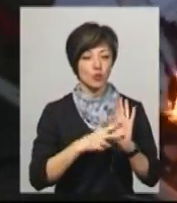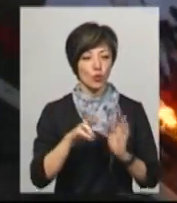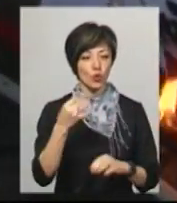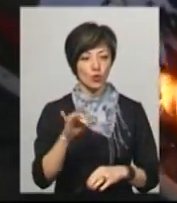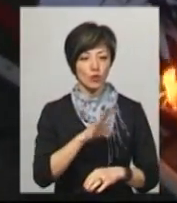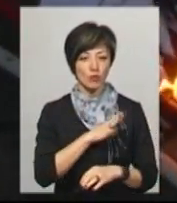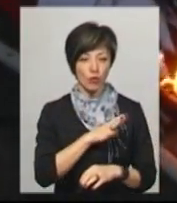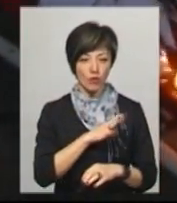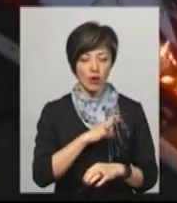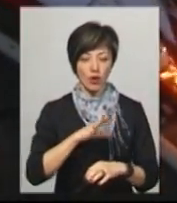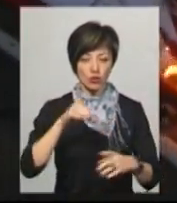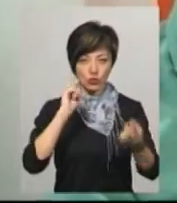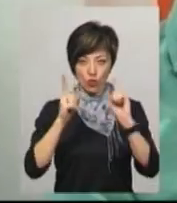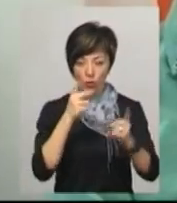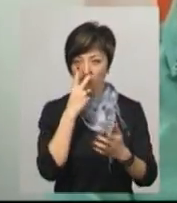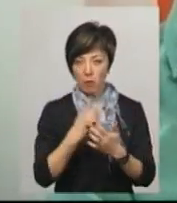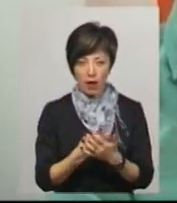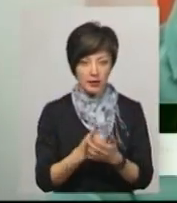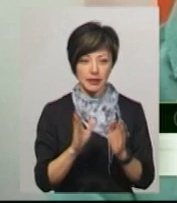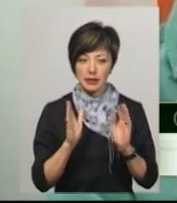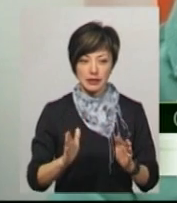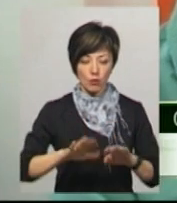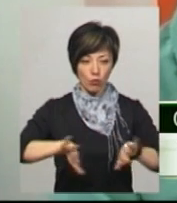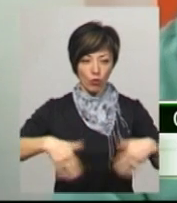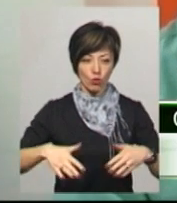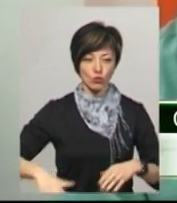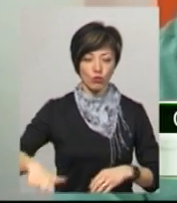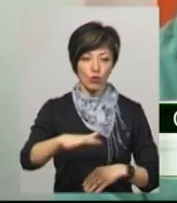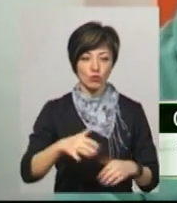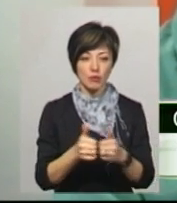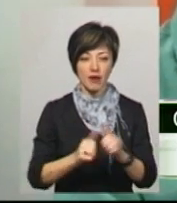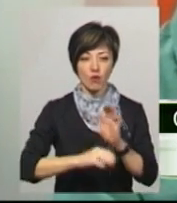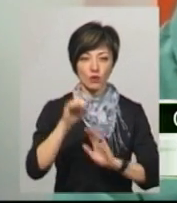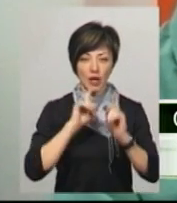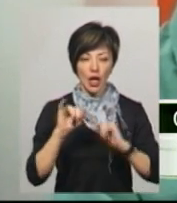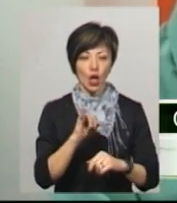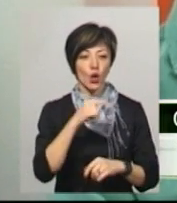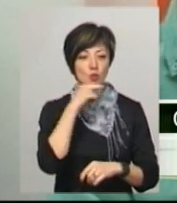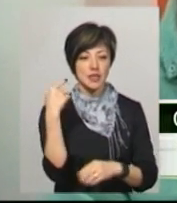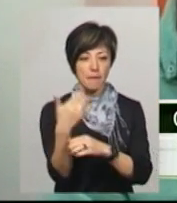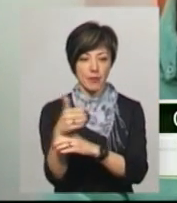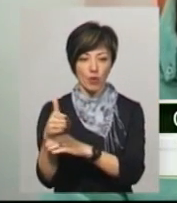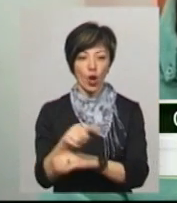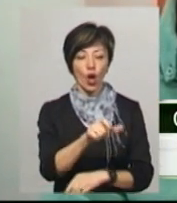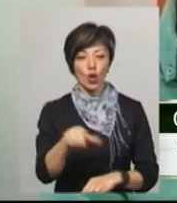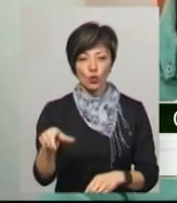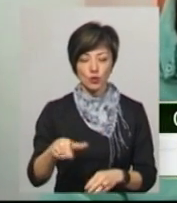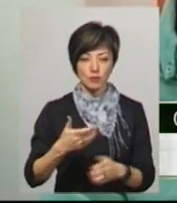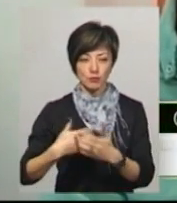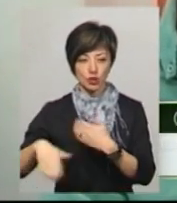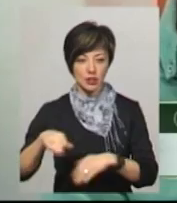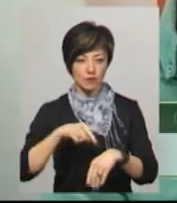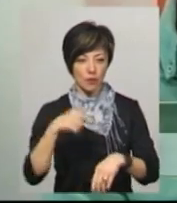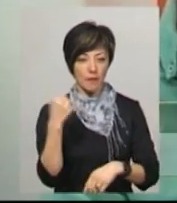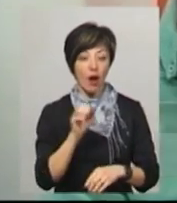лютого, був шок, дисонанс. Побачити не тільки порожню площу перед Верховною Радою, а й російські прапори там. Люди пішли з відчуттям перемоги,